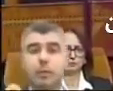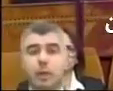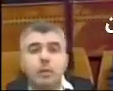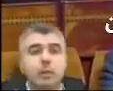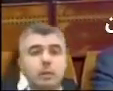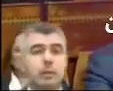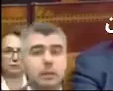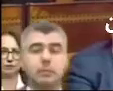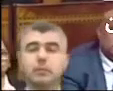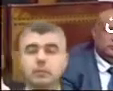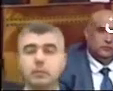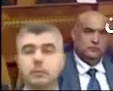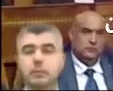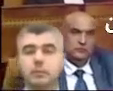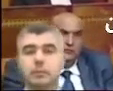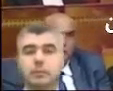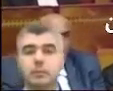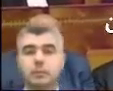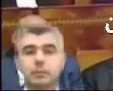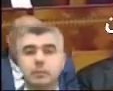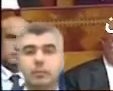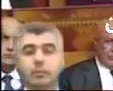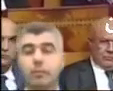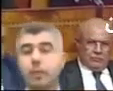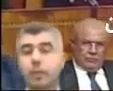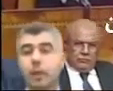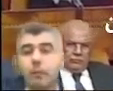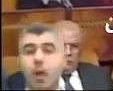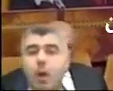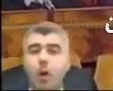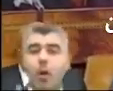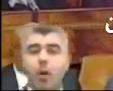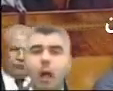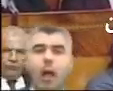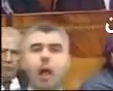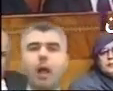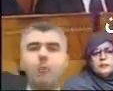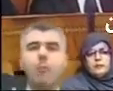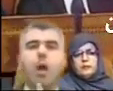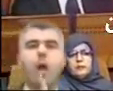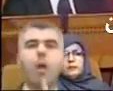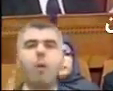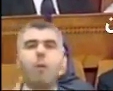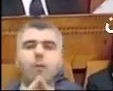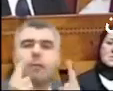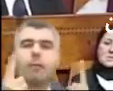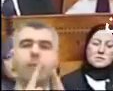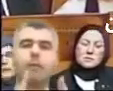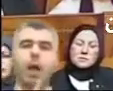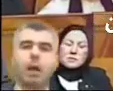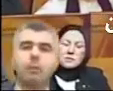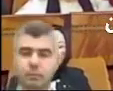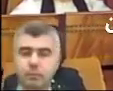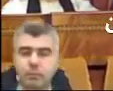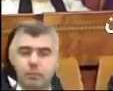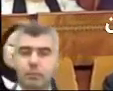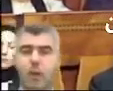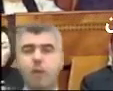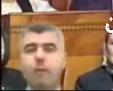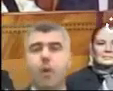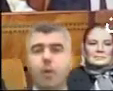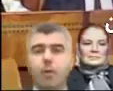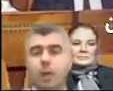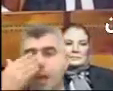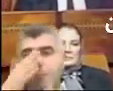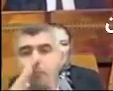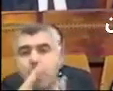لاحقا محمد الخامس. وبعد ذلك هؤلاء الرواد الذين شكلوا لجنة